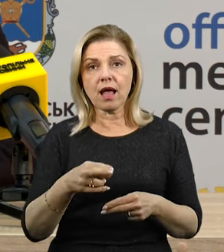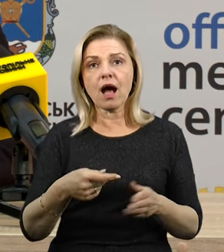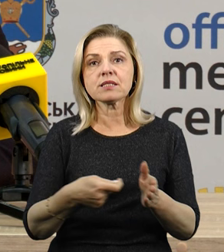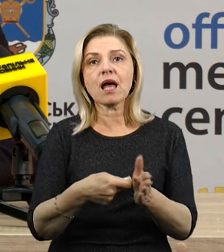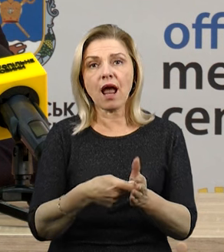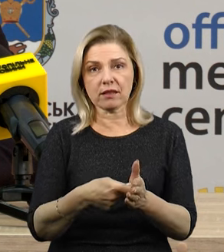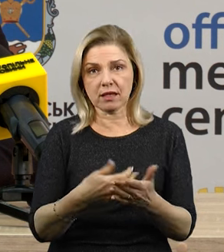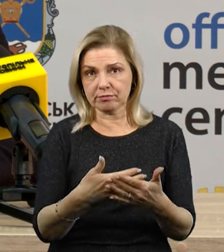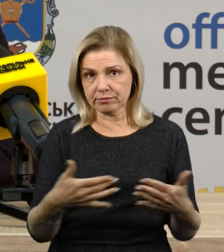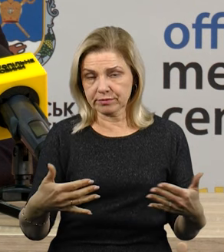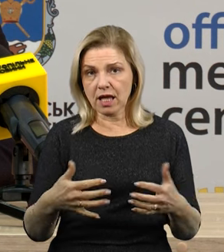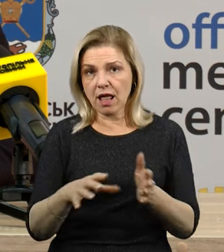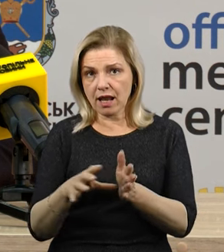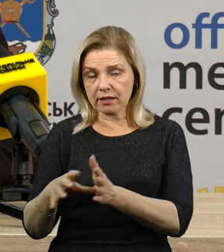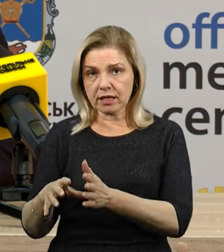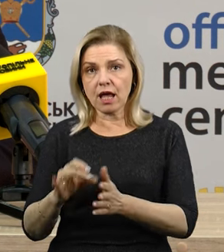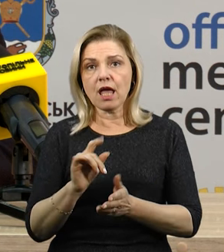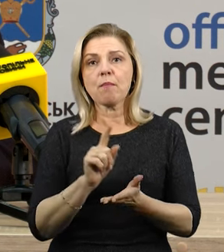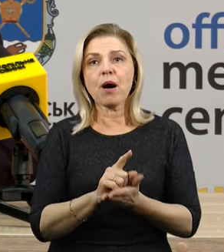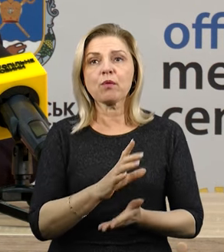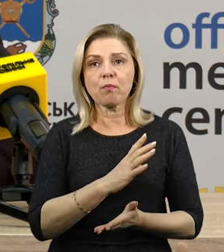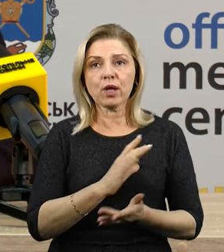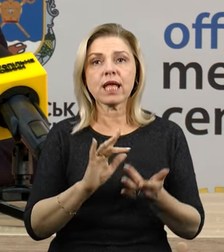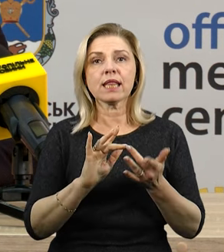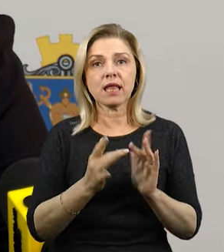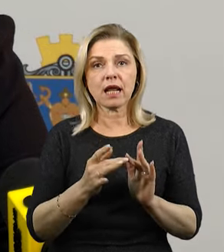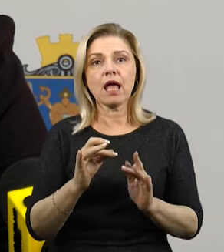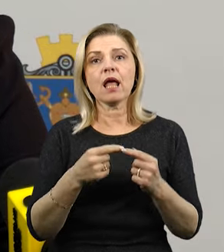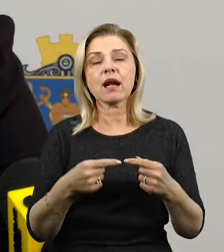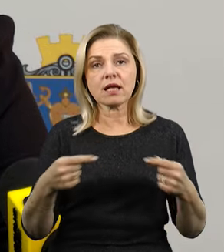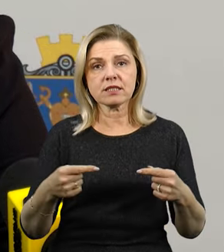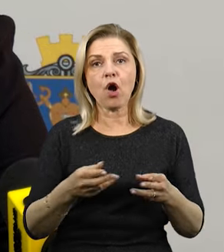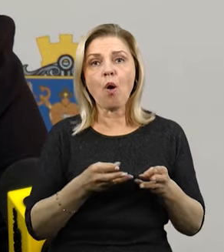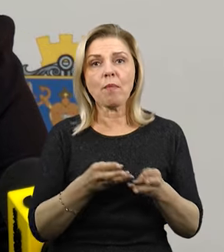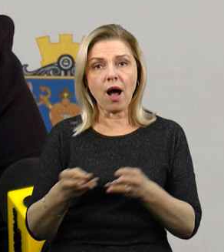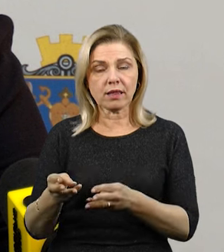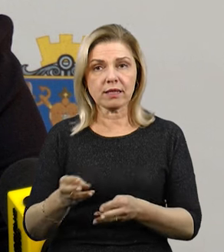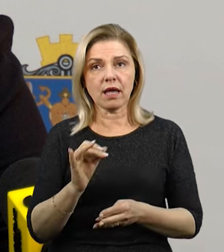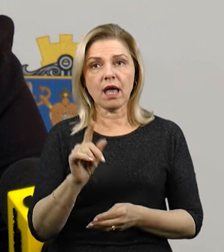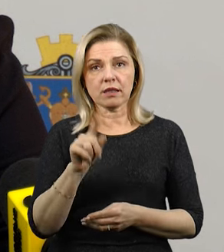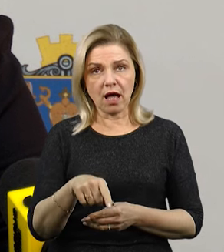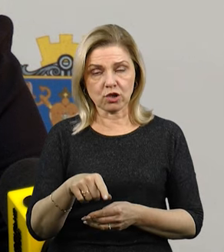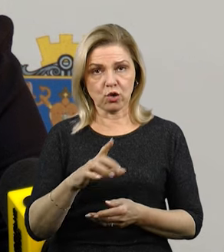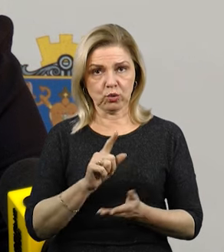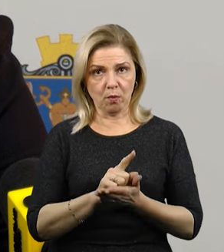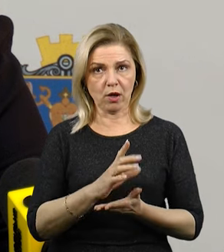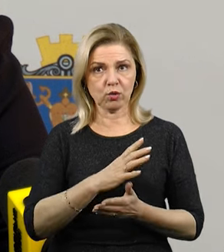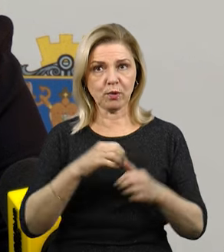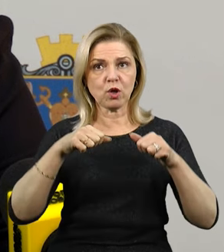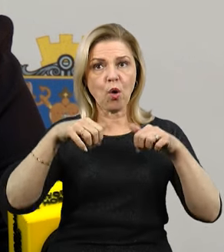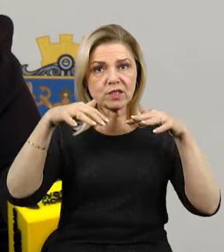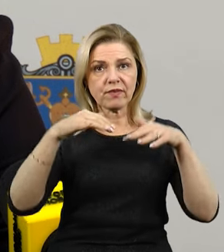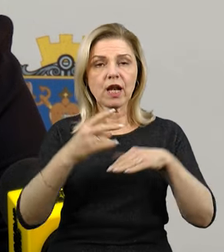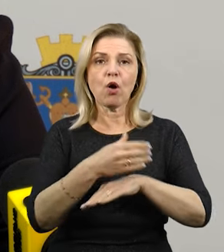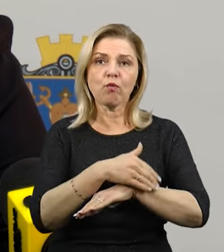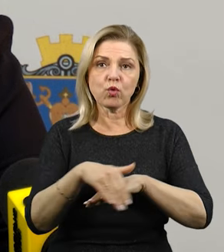пристроїв так окрім цього також мають бути альтернативні джерела опалення також мають бути засоби освітлення це мають бути як